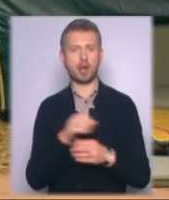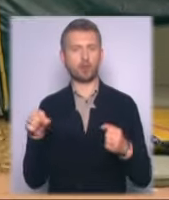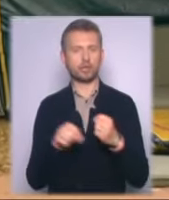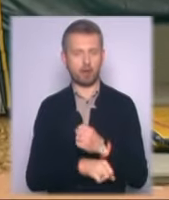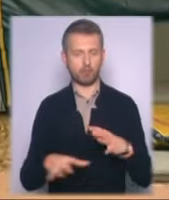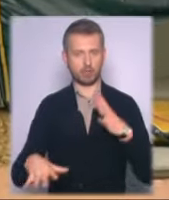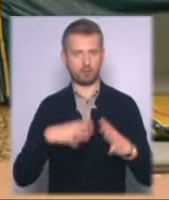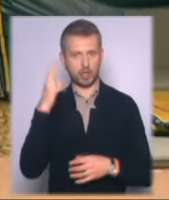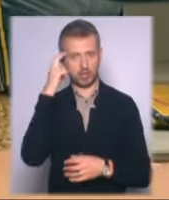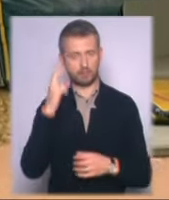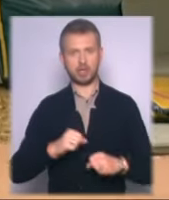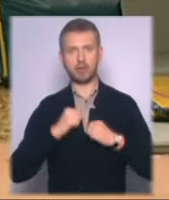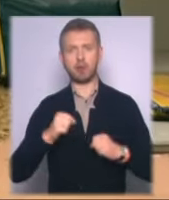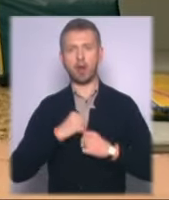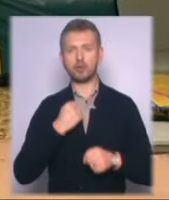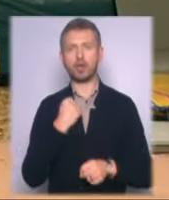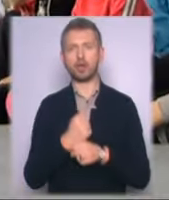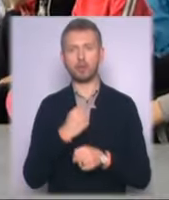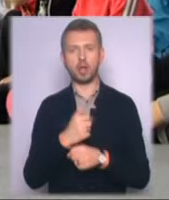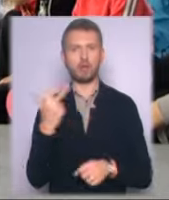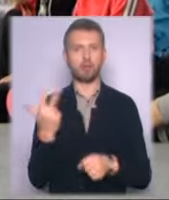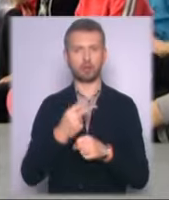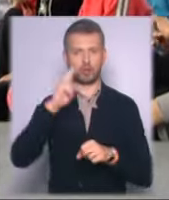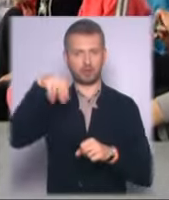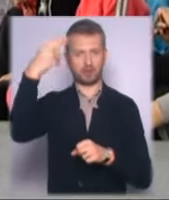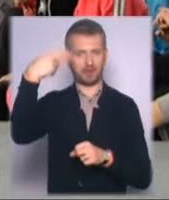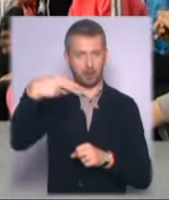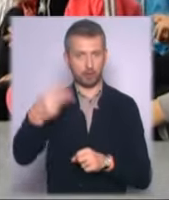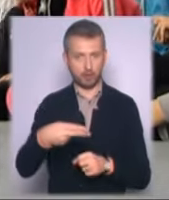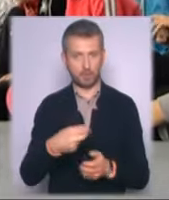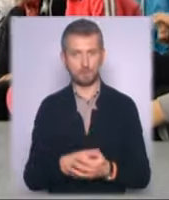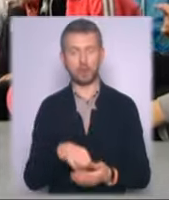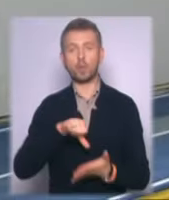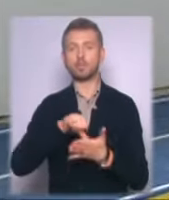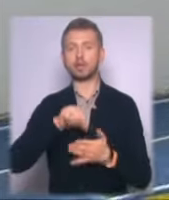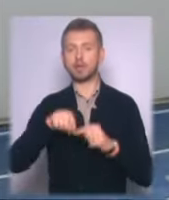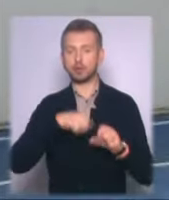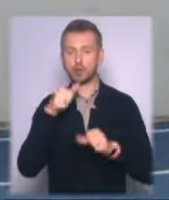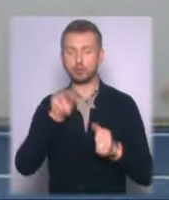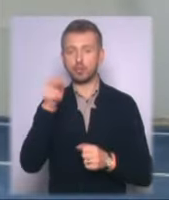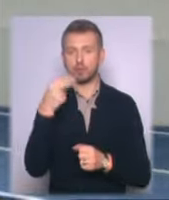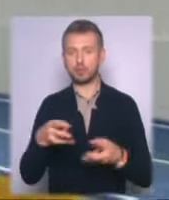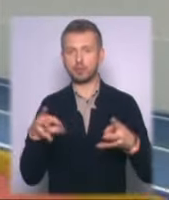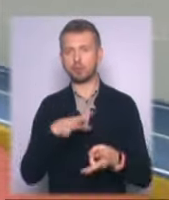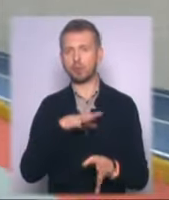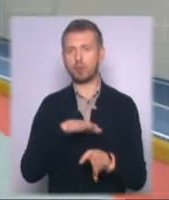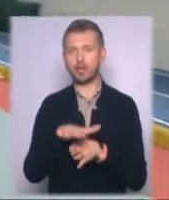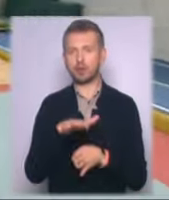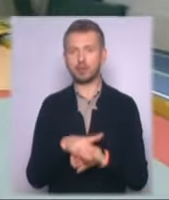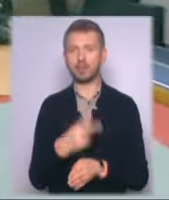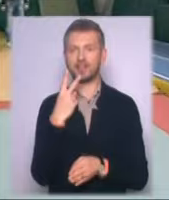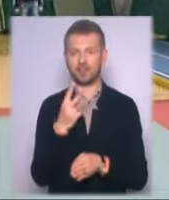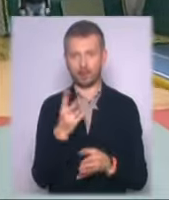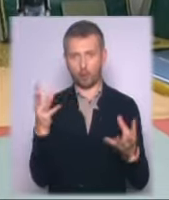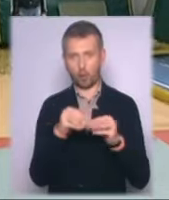Києві, намагаючись у повітрі зробити потрійне сальто. Учасникам цьогорічного чемпіонату потрібно було виконати дві